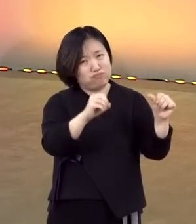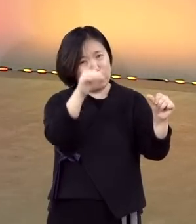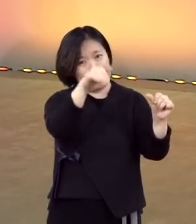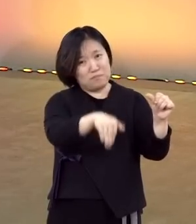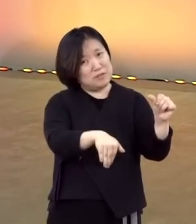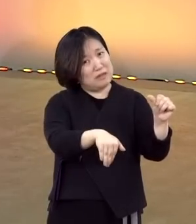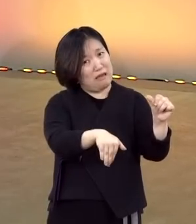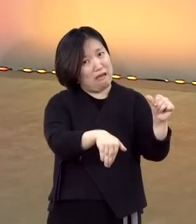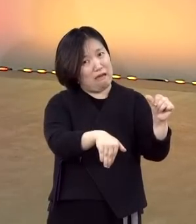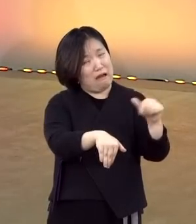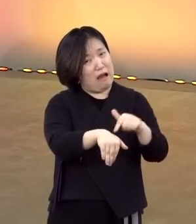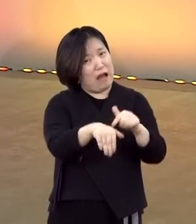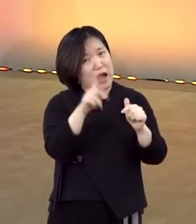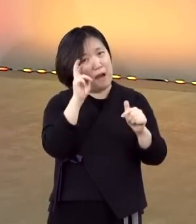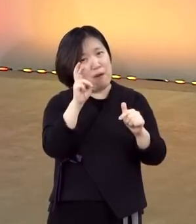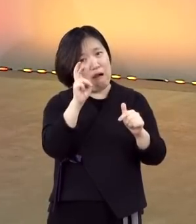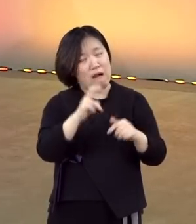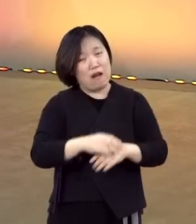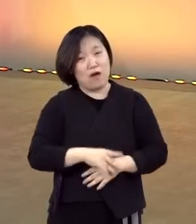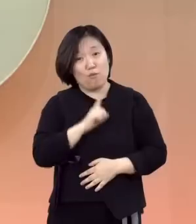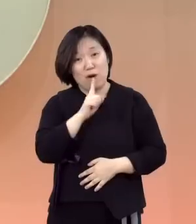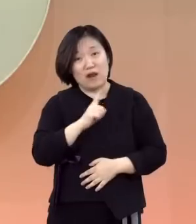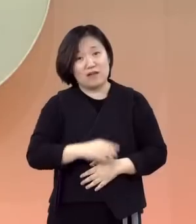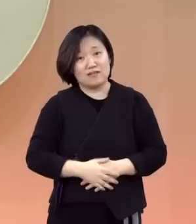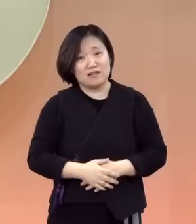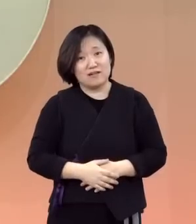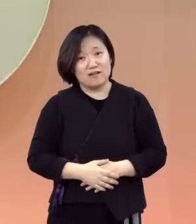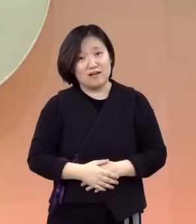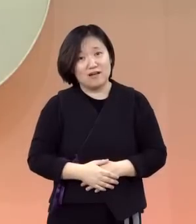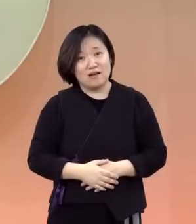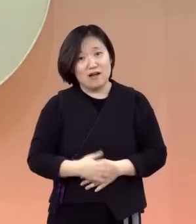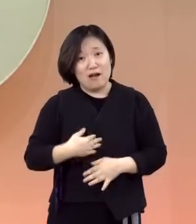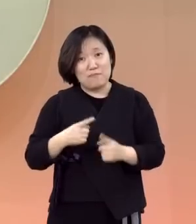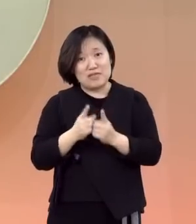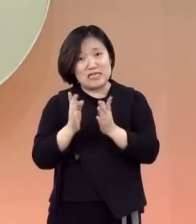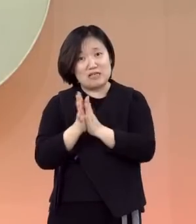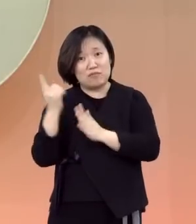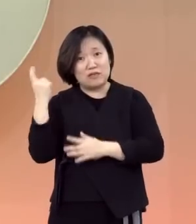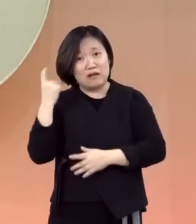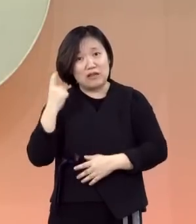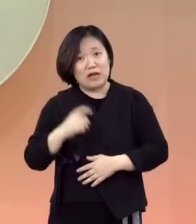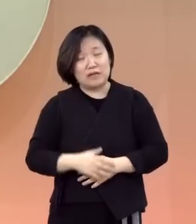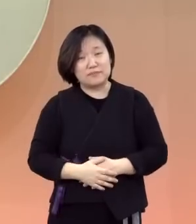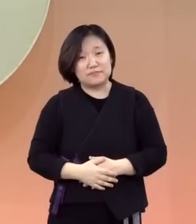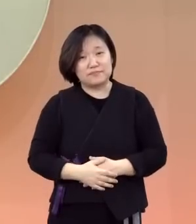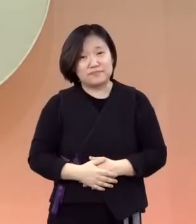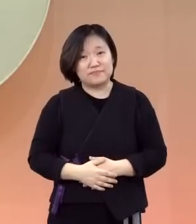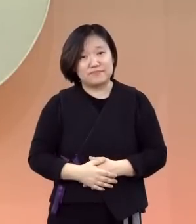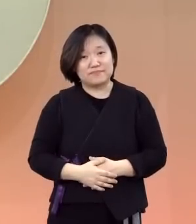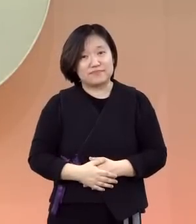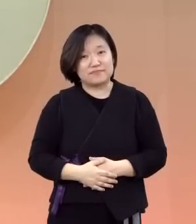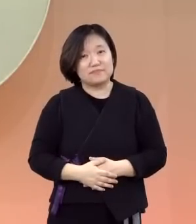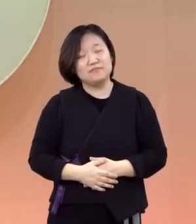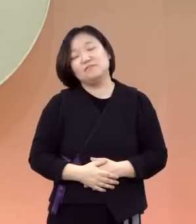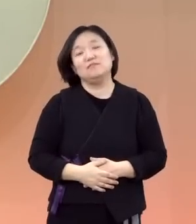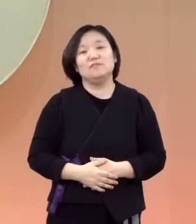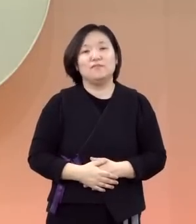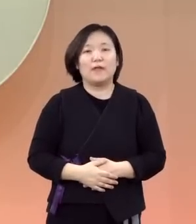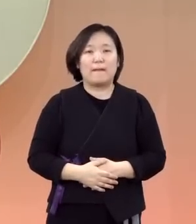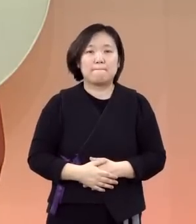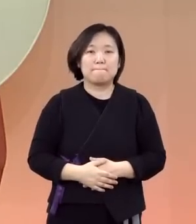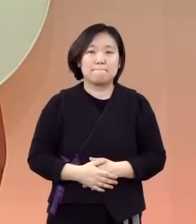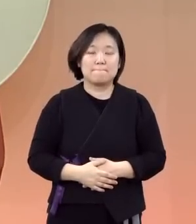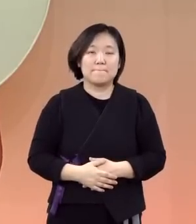요.그게 그들이한말이에요.5%미만.신도중한명이 그말을직접들었다.아직살아계신한 신도분께서